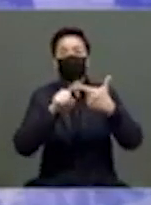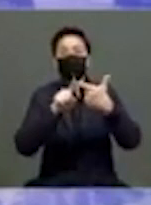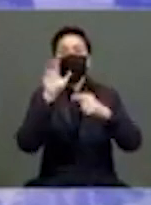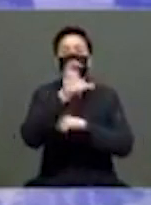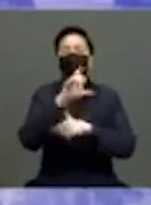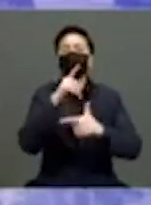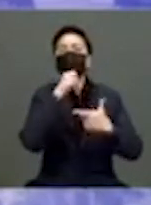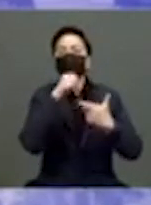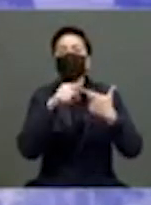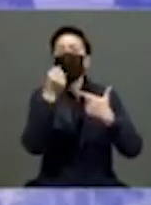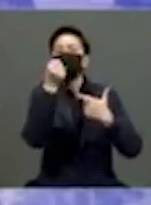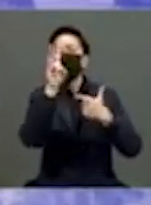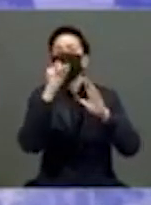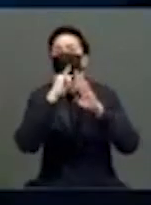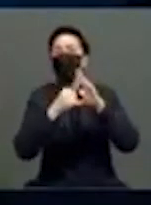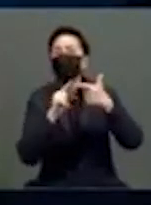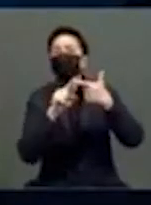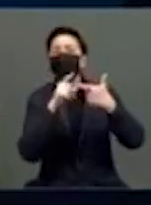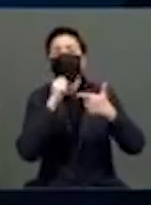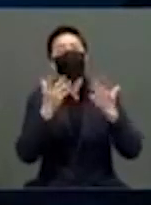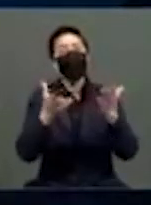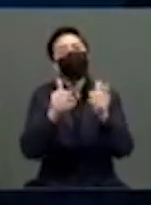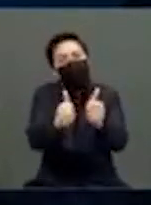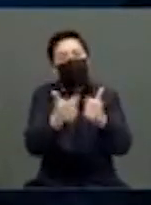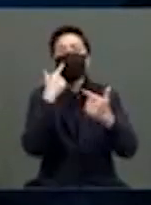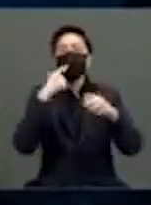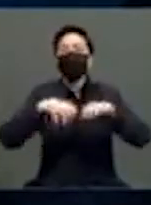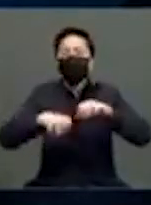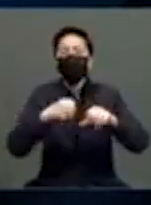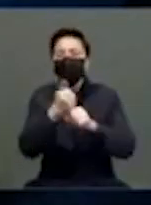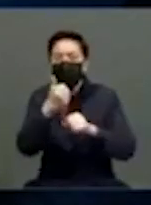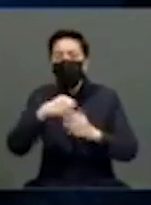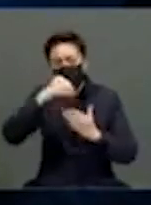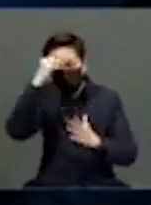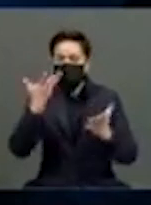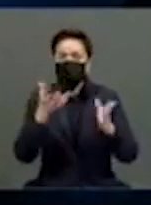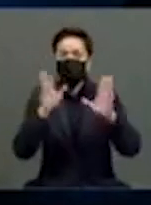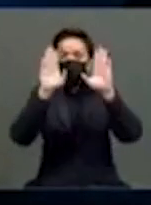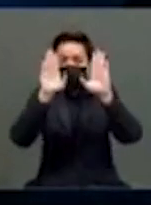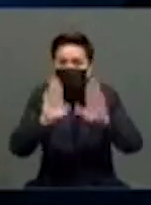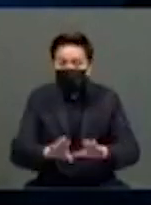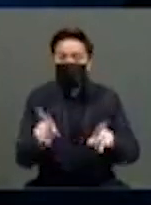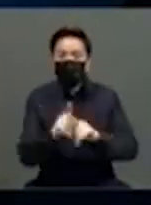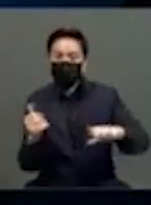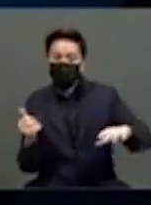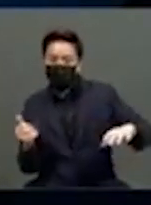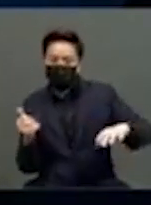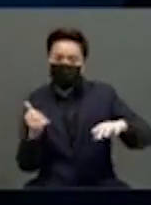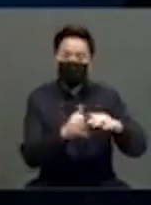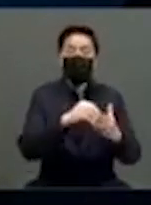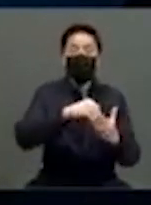ที่ควบคุม 17จังหวัดอันนี้ก็สามารถที่จะจัดการได้นะครับในลักษณะของการให้ไปเรียนใน